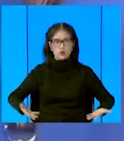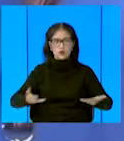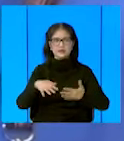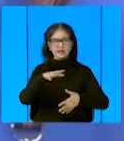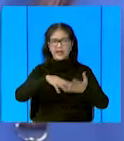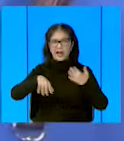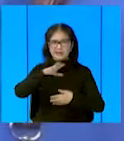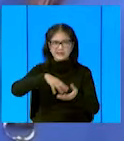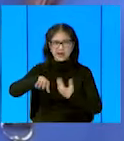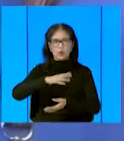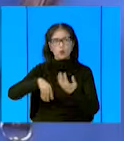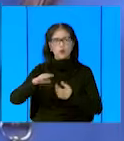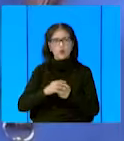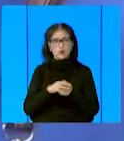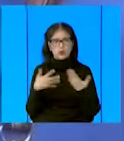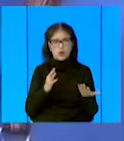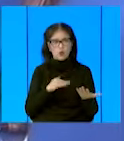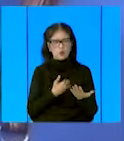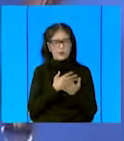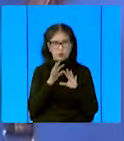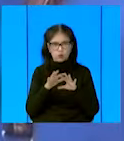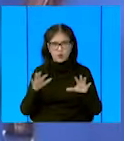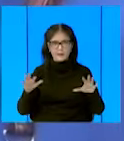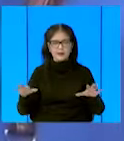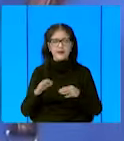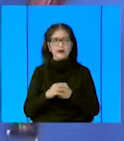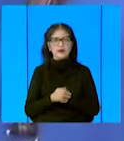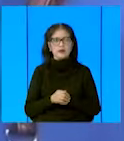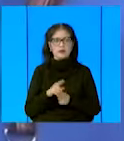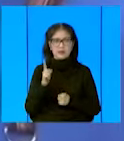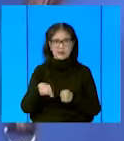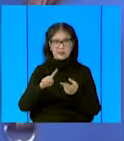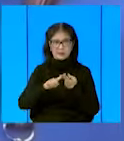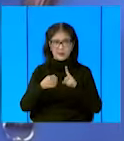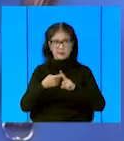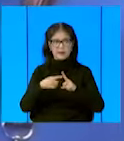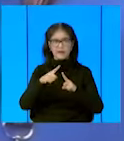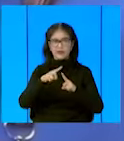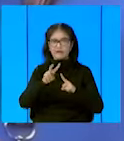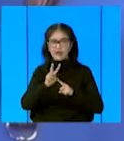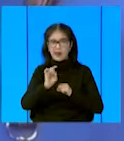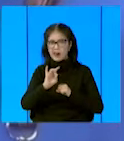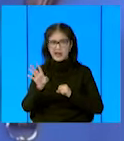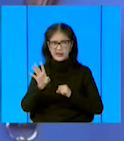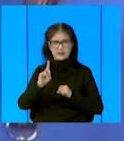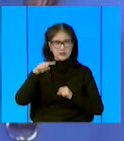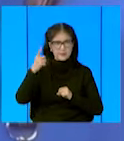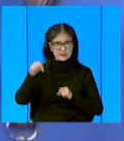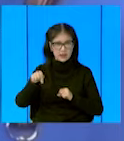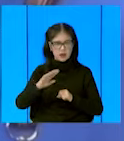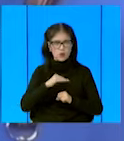lah. Gitu, banyak korban, maksudnya ada dari kawan-kawan TV lain juga ada yang kena korban.